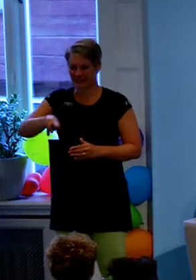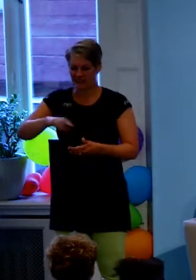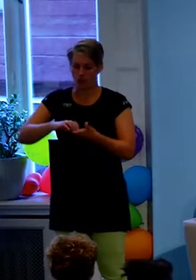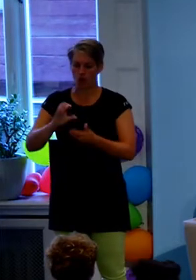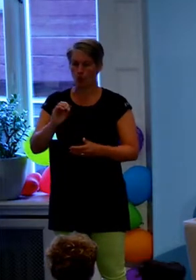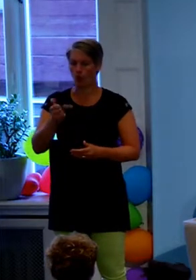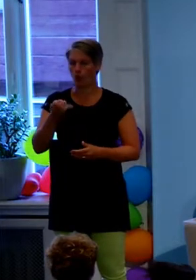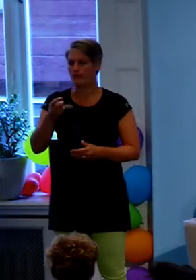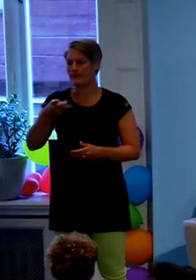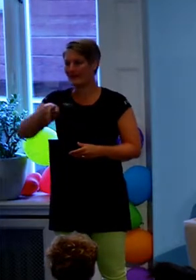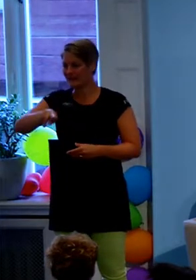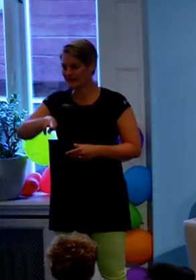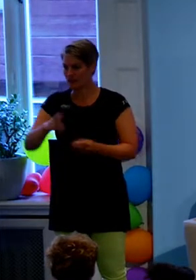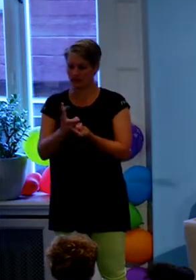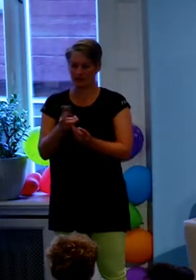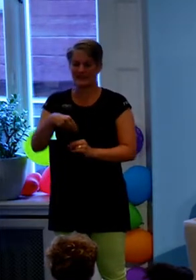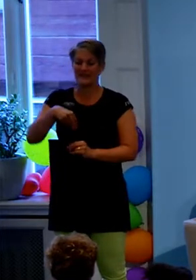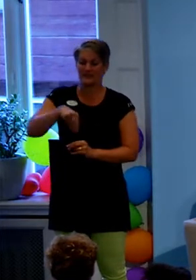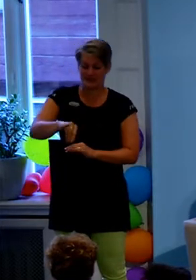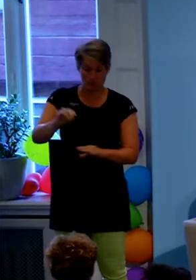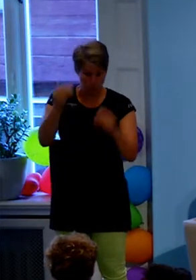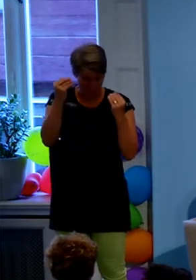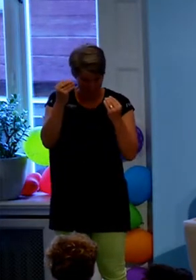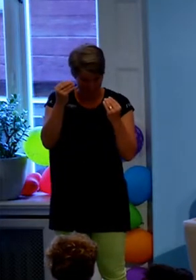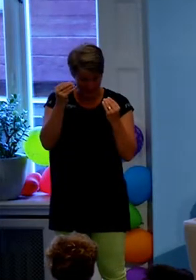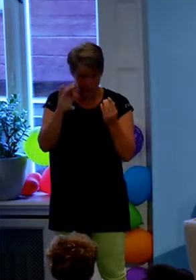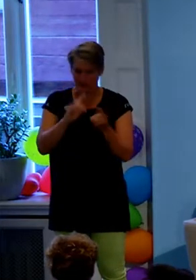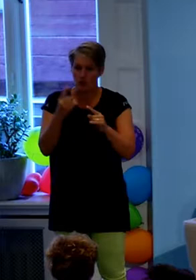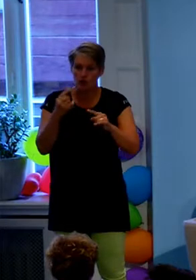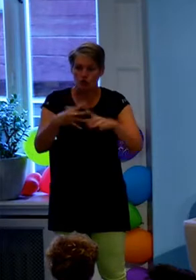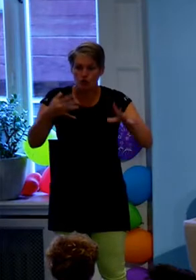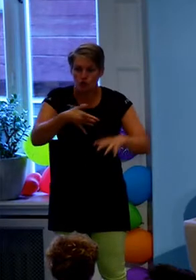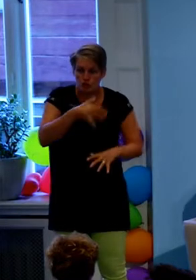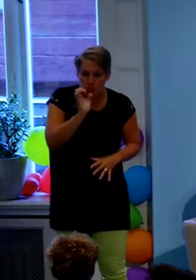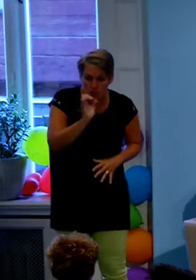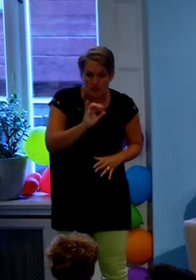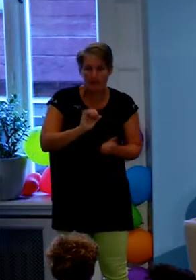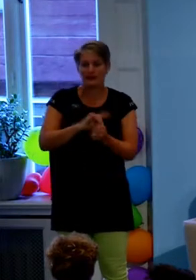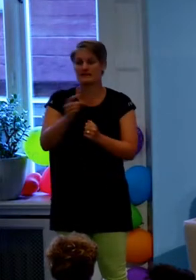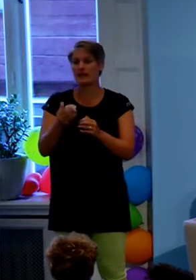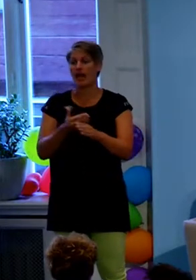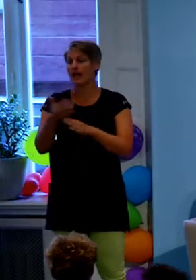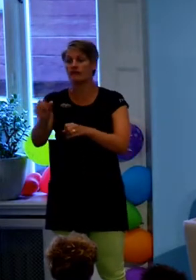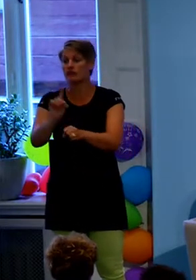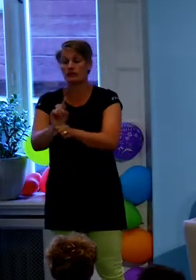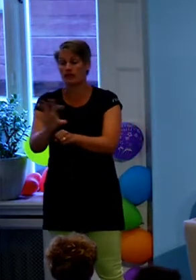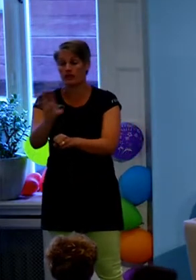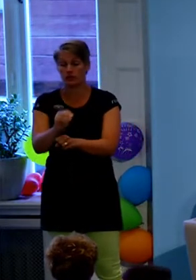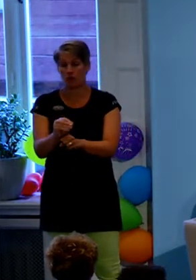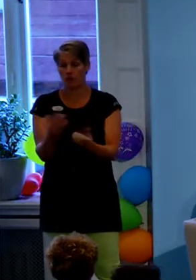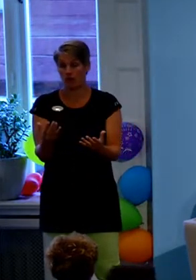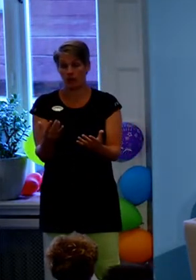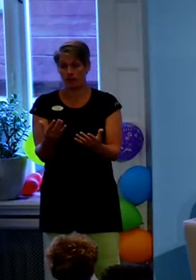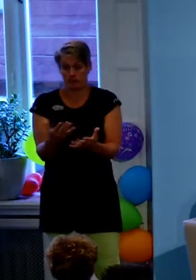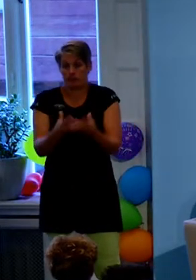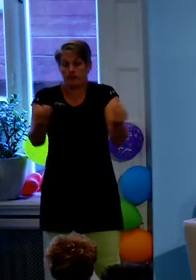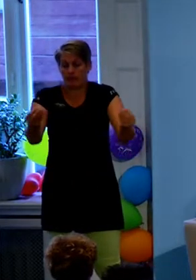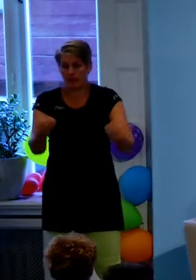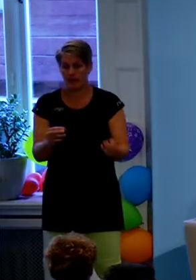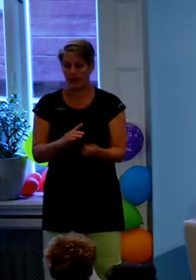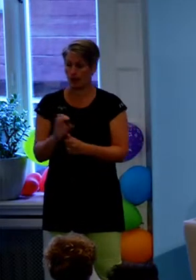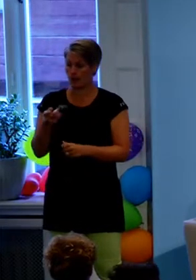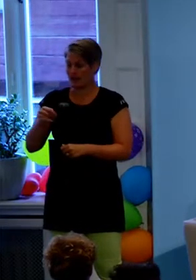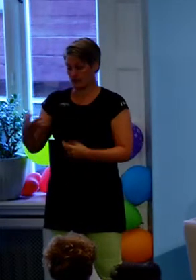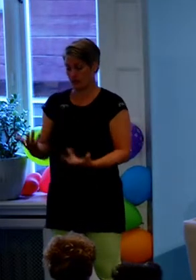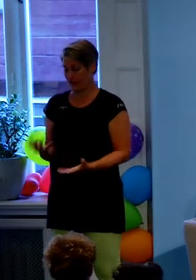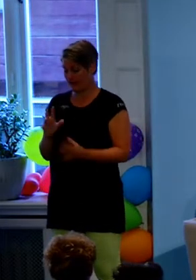Obelix. Att investera i en utbildning som är en trolldryck och så gäller det ett tag och sen är man inte så stark längre. Eller Obelix som trillar ner i grytan och har det i